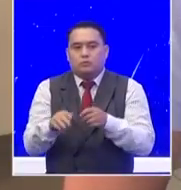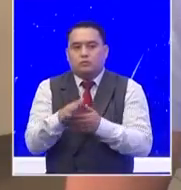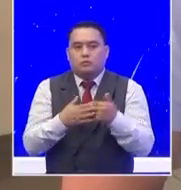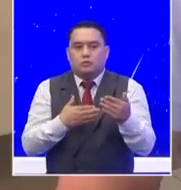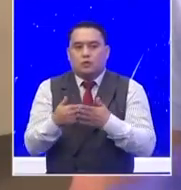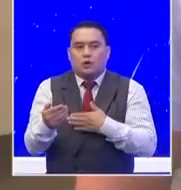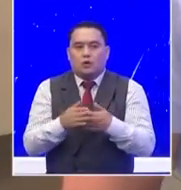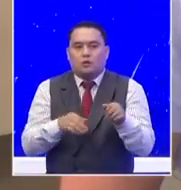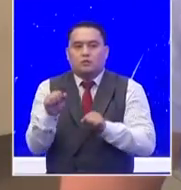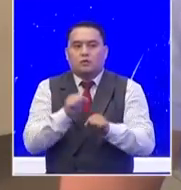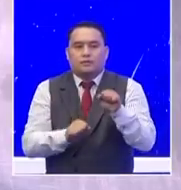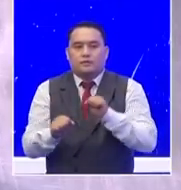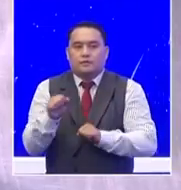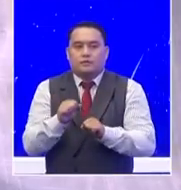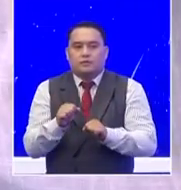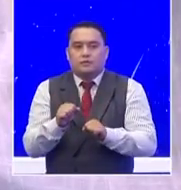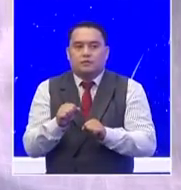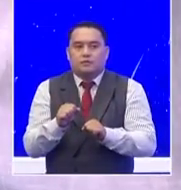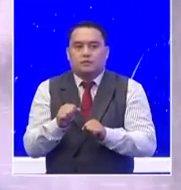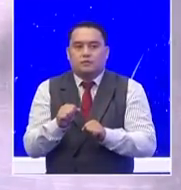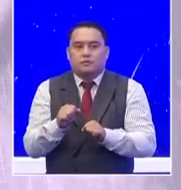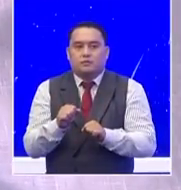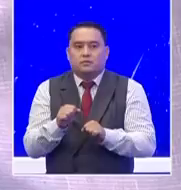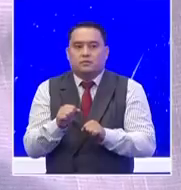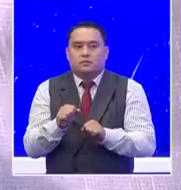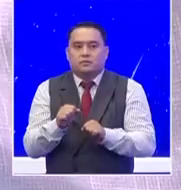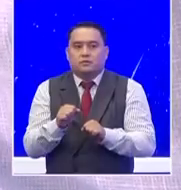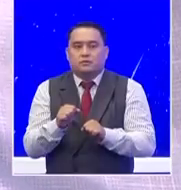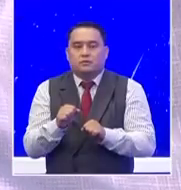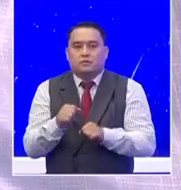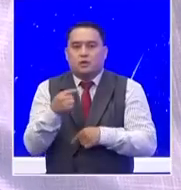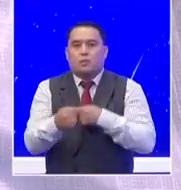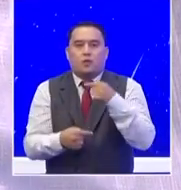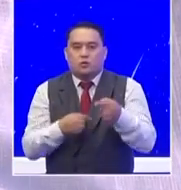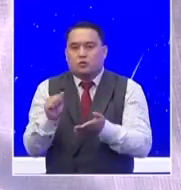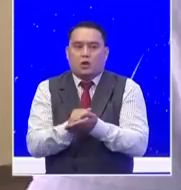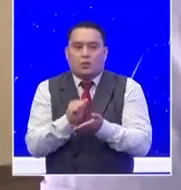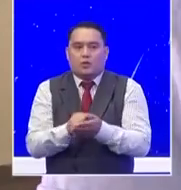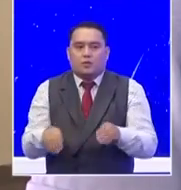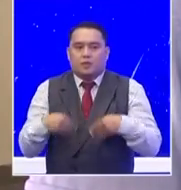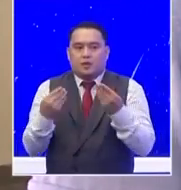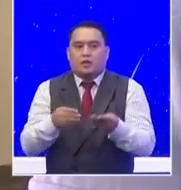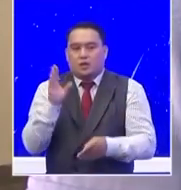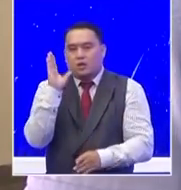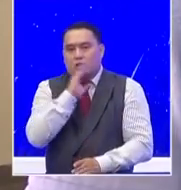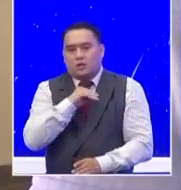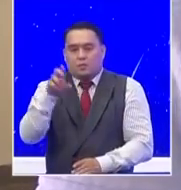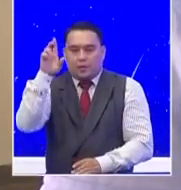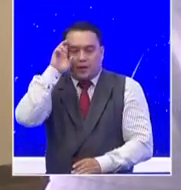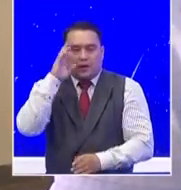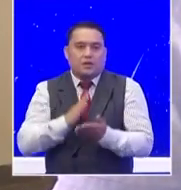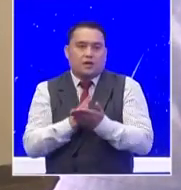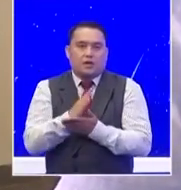жасап медициналық немен сұйықтықпен одан кейін барып құжаттарын тапсыра алады. Мемлекеттік қызмет